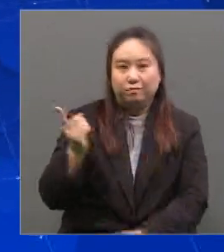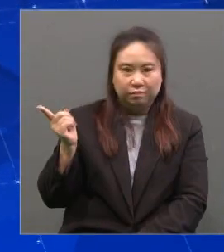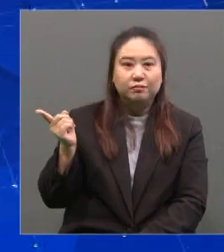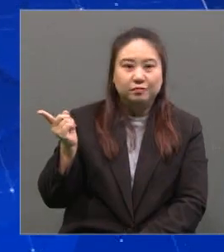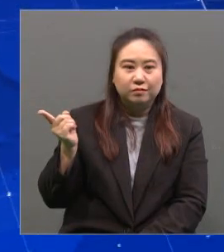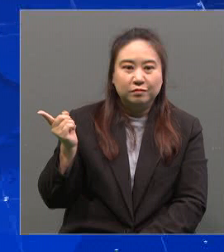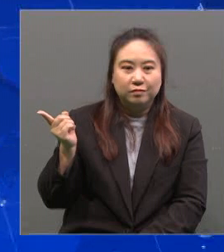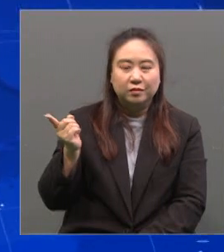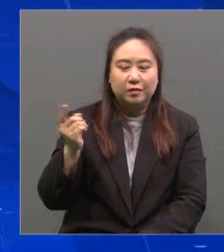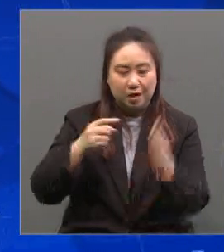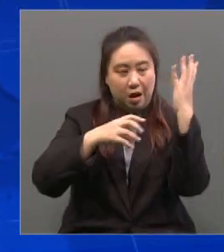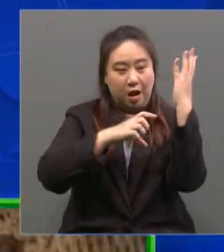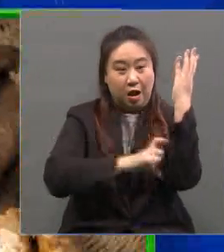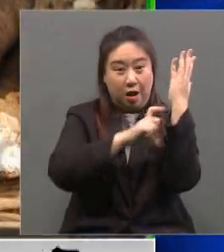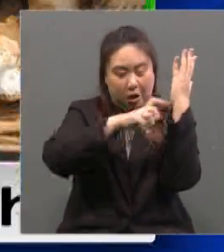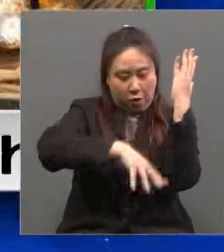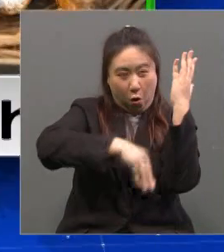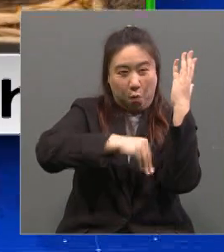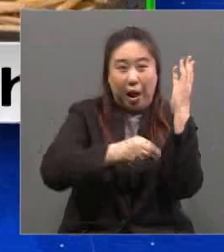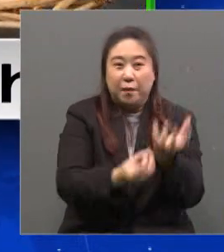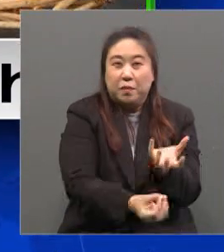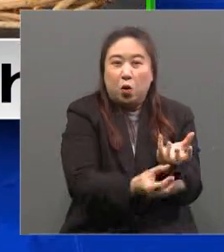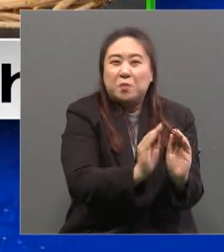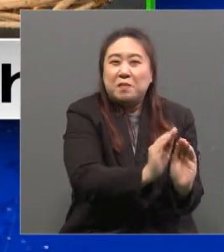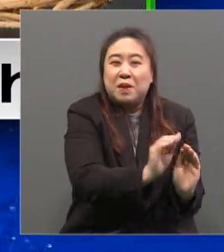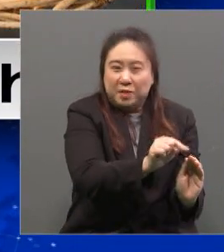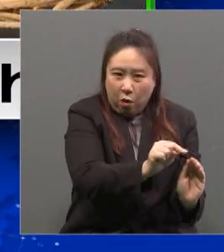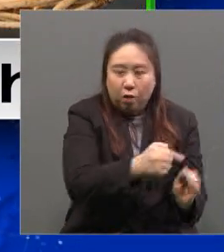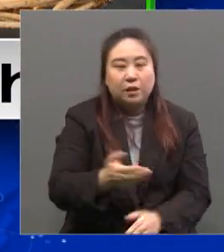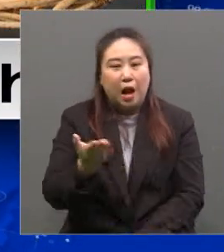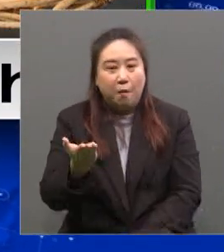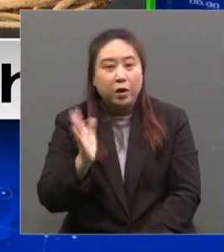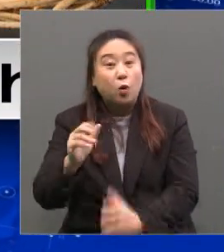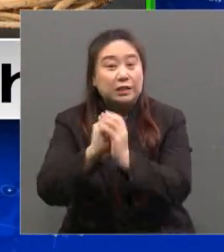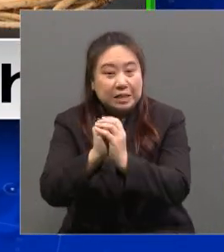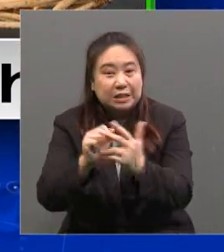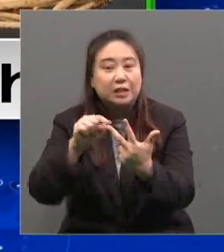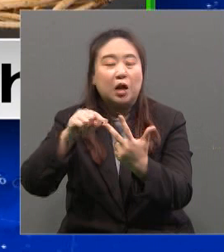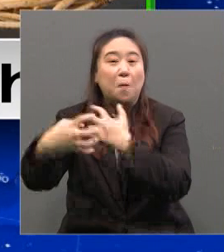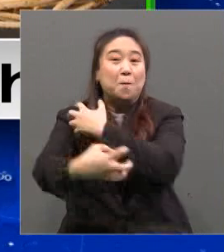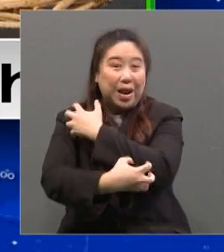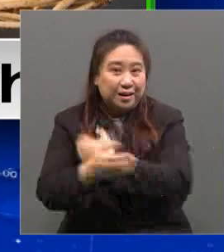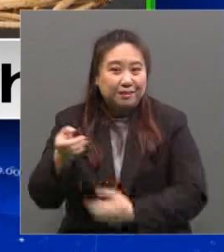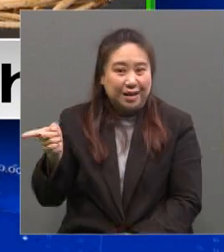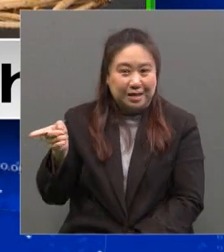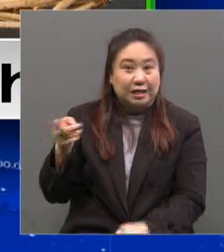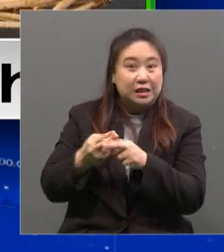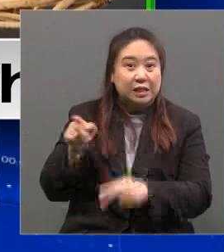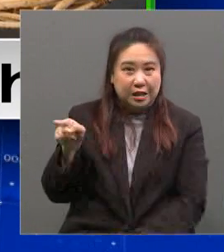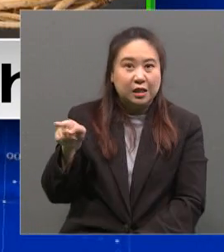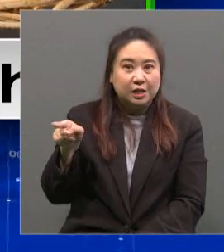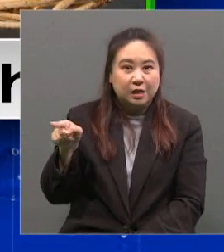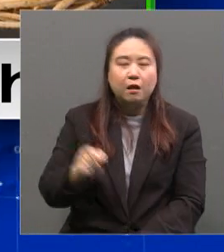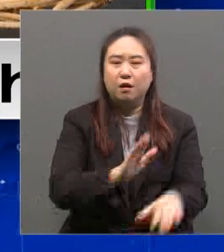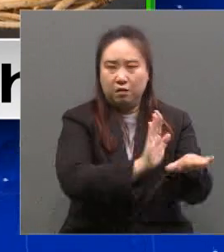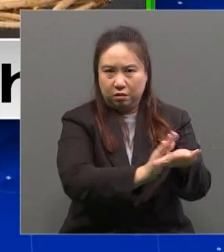รือว่าหน่อไม้ดองอัลมอนด์จีนก็มีมันสำปะหลังก็มีนะคะดังนั้นเขาก็เลยเตือนนะคะอย่างในเรื่องของพืช